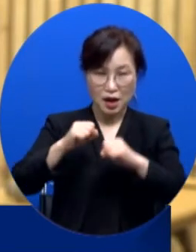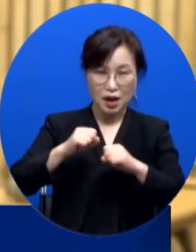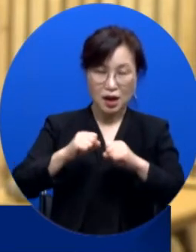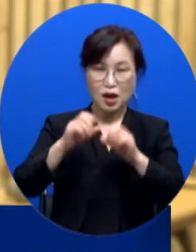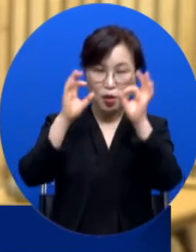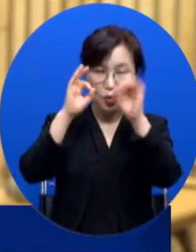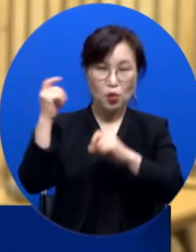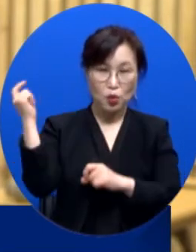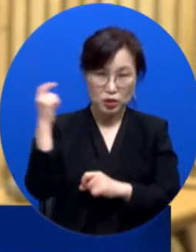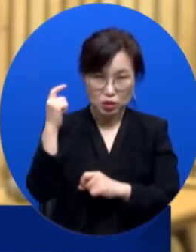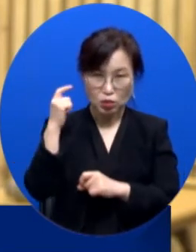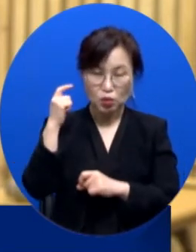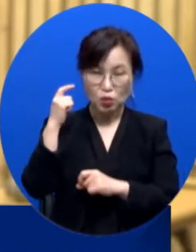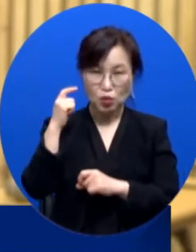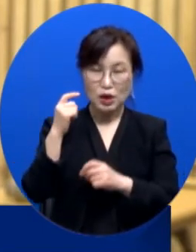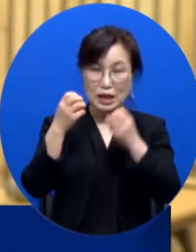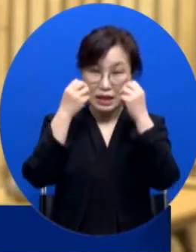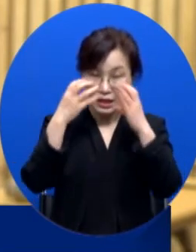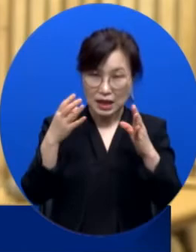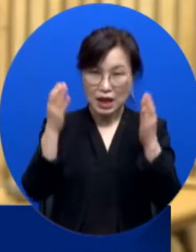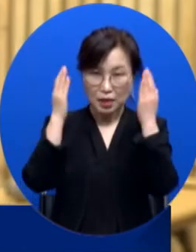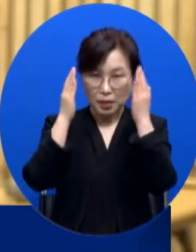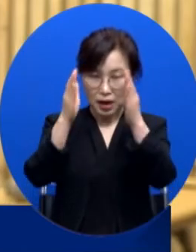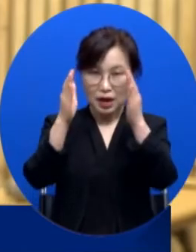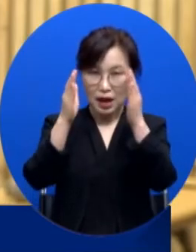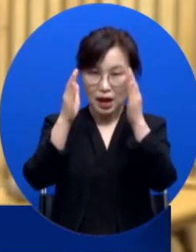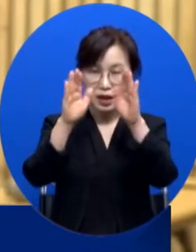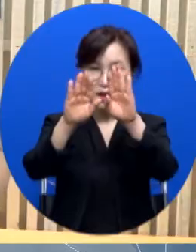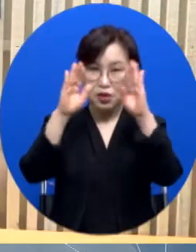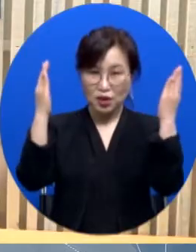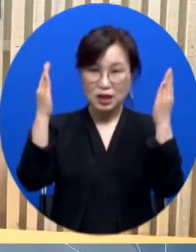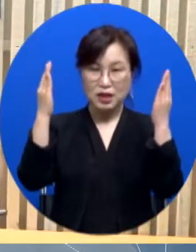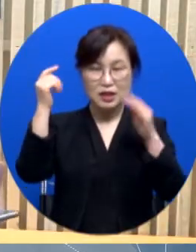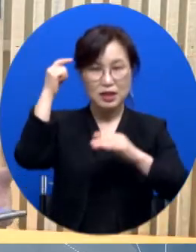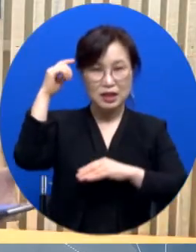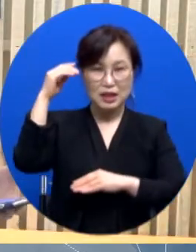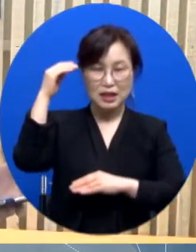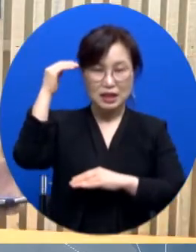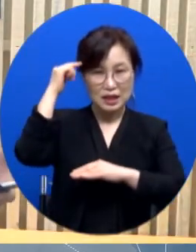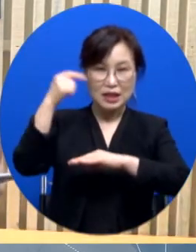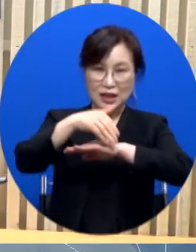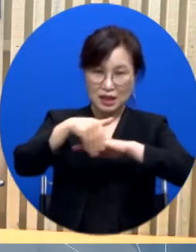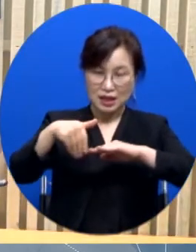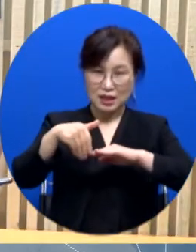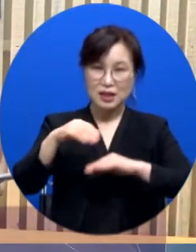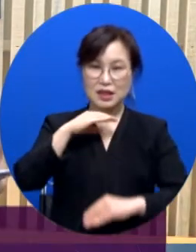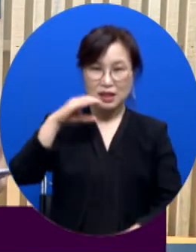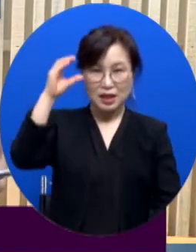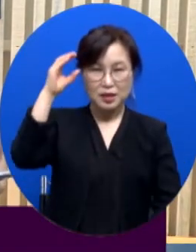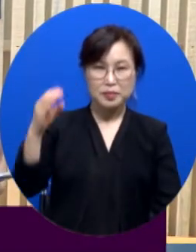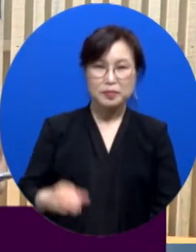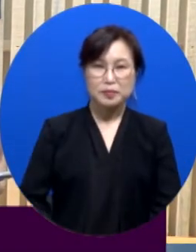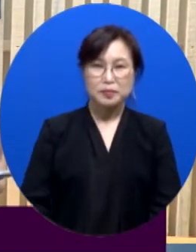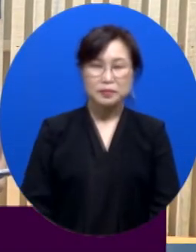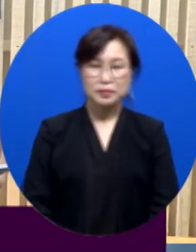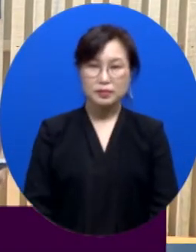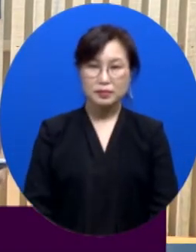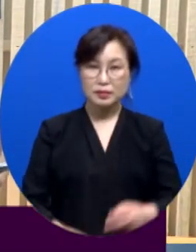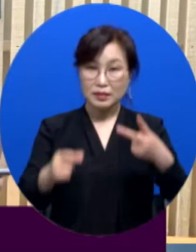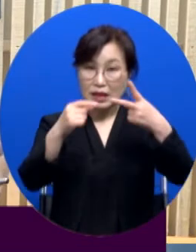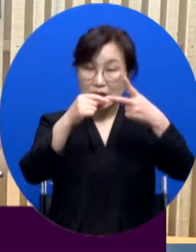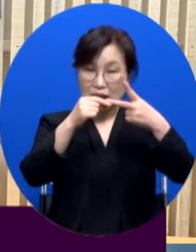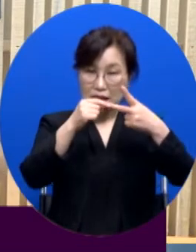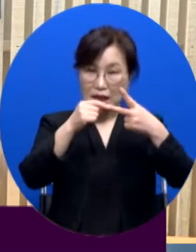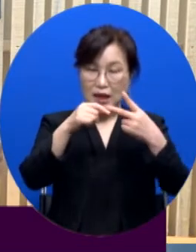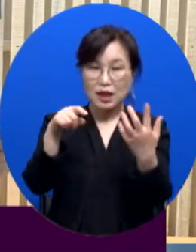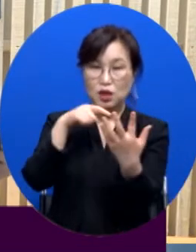새로운 방향들이 열리지 않을까라는 기대를 가지고 있습니다. 네, 그러면 1단계를 완료한 선교사들이 2단계